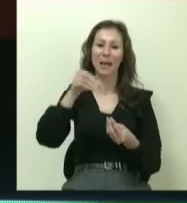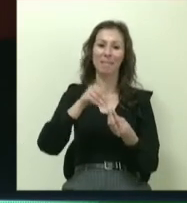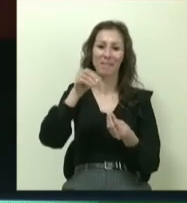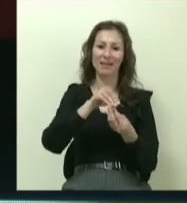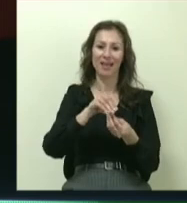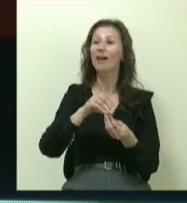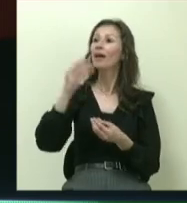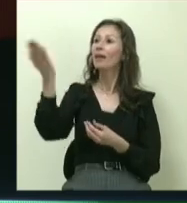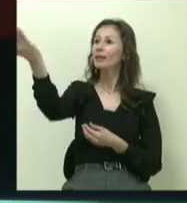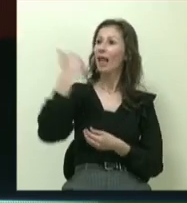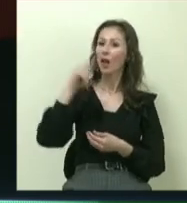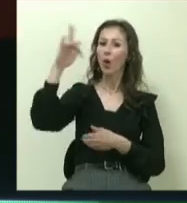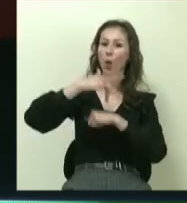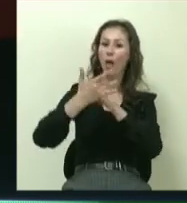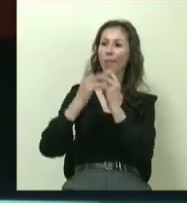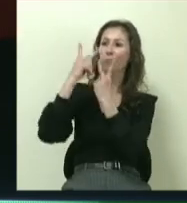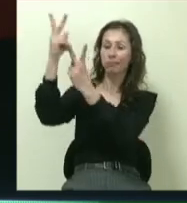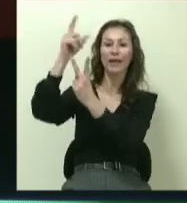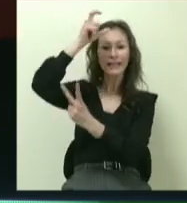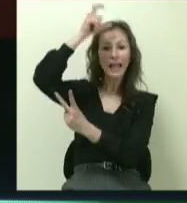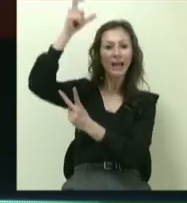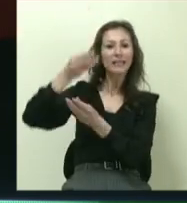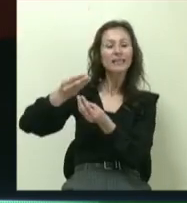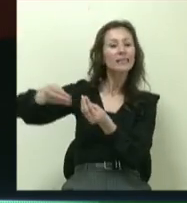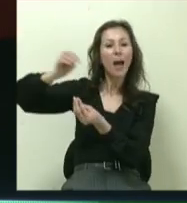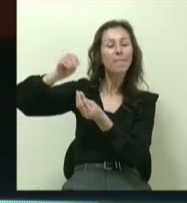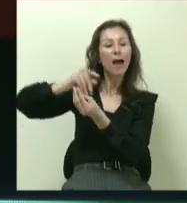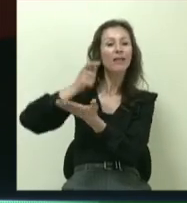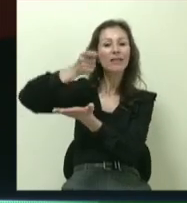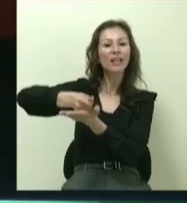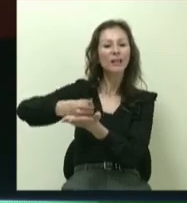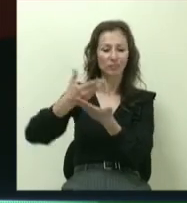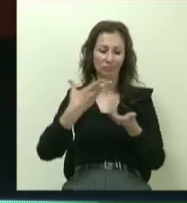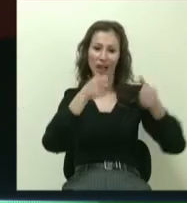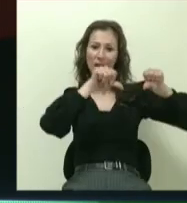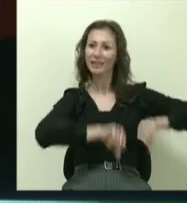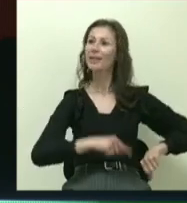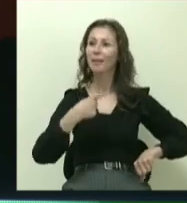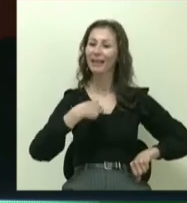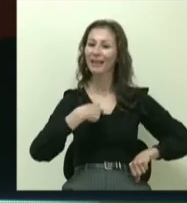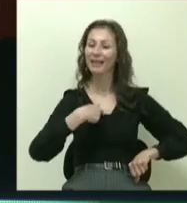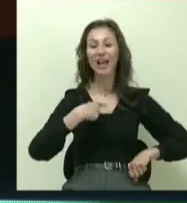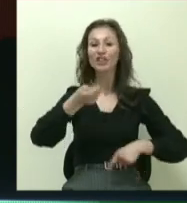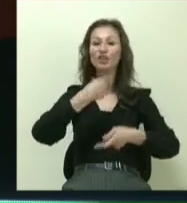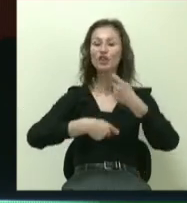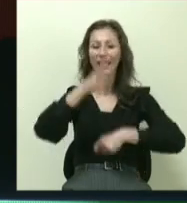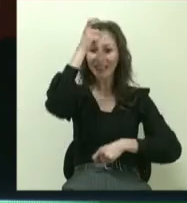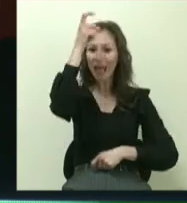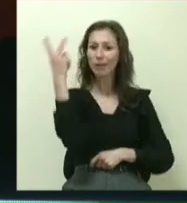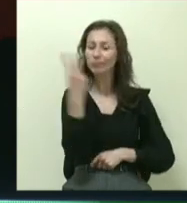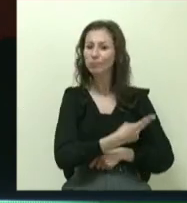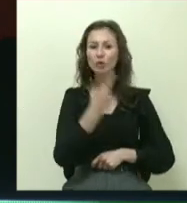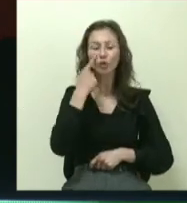geldiği ülkede yerli sermaye yatırımlarının hacmini azaltabilir yerli şirketleri ve